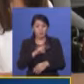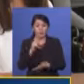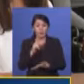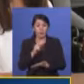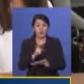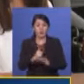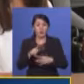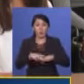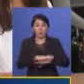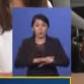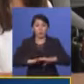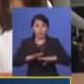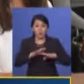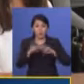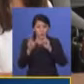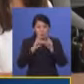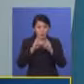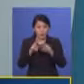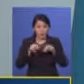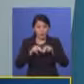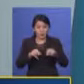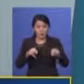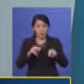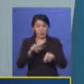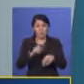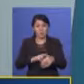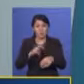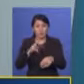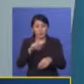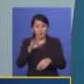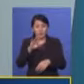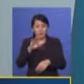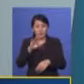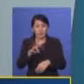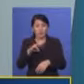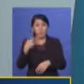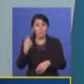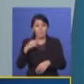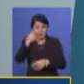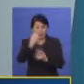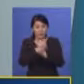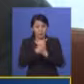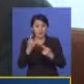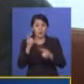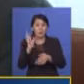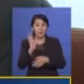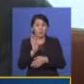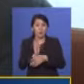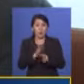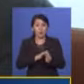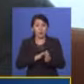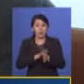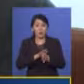тапсырды. Қоғамдық кеңесте сөз сөйлеген Петропавл қалалық мәслихаттың хатшысы Арман Бердағұлов президенттің жолдауда жүктеген тапсырмаларын жүзеге